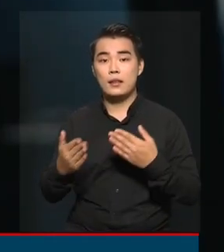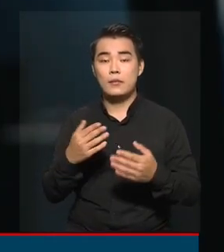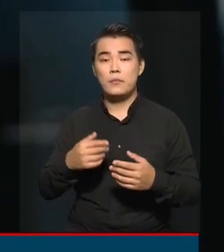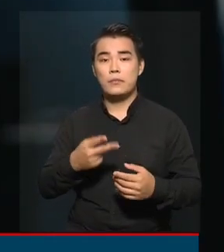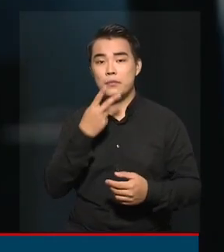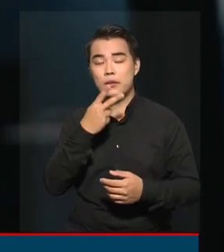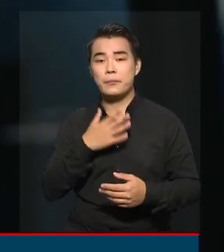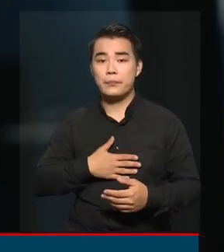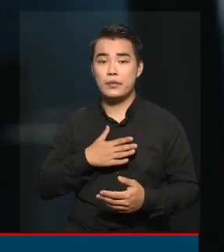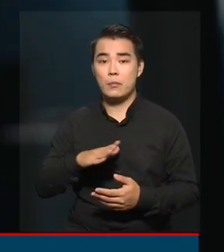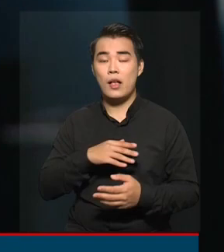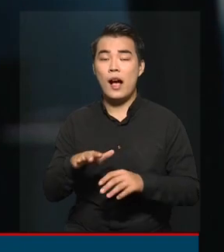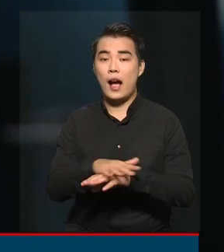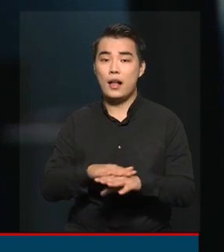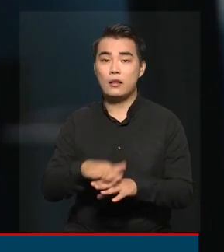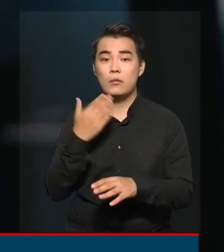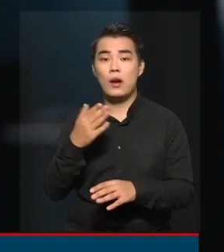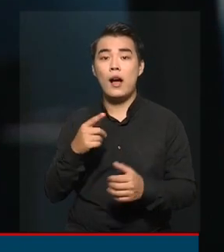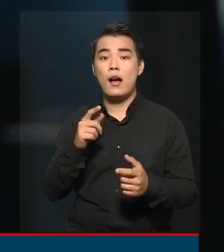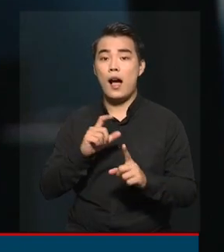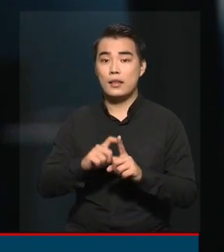тудырса, жаңағы халықтың атынан